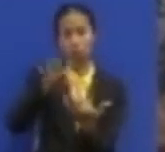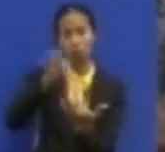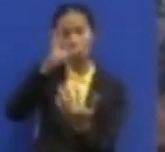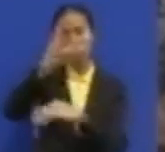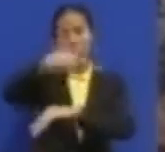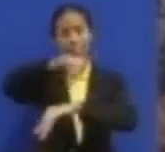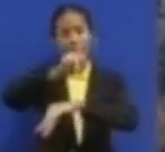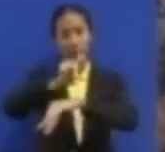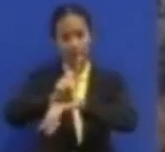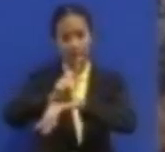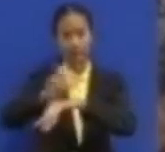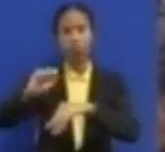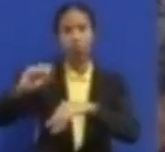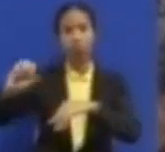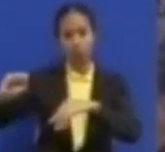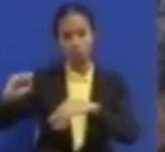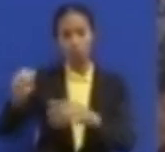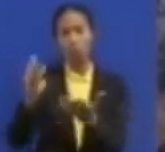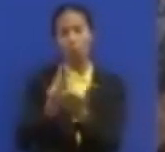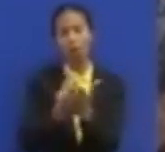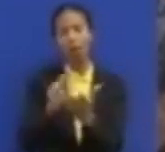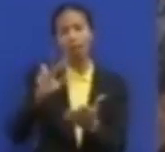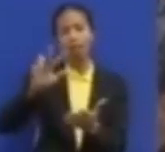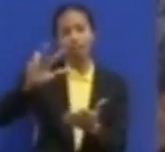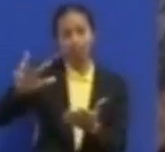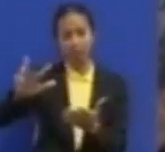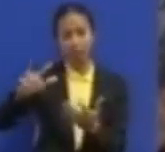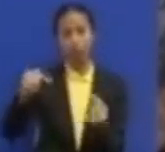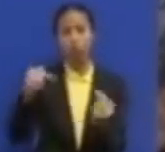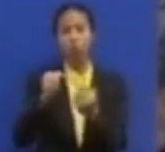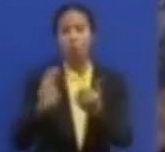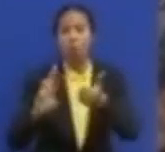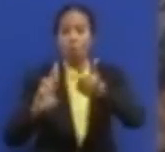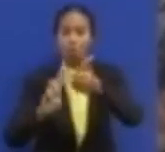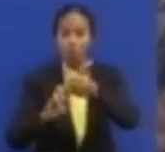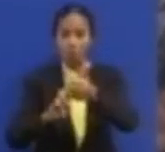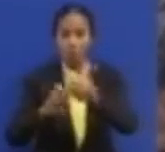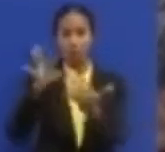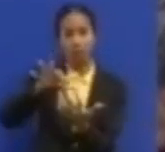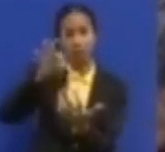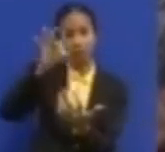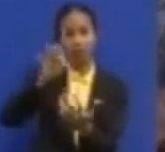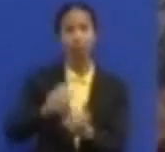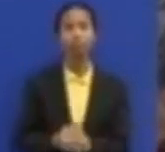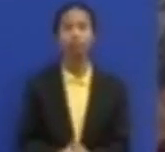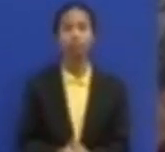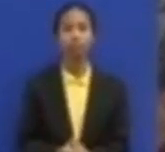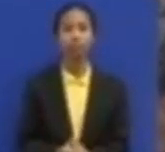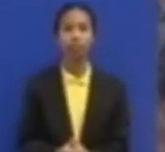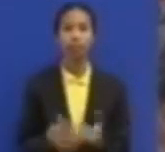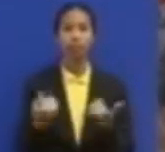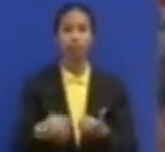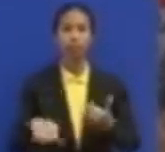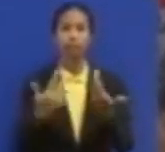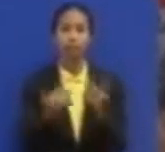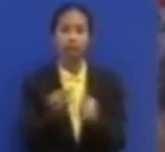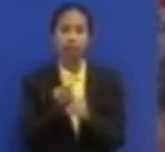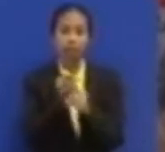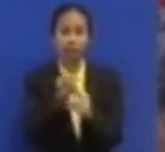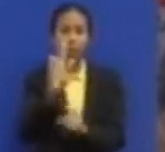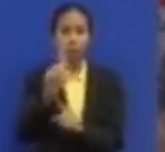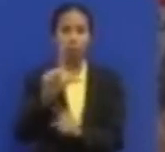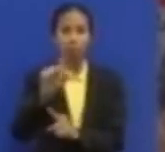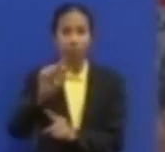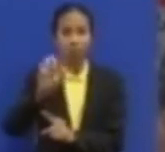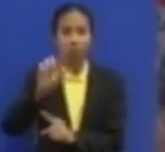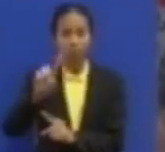รและวาระที่3เป็นการเลือกรองประธานสภาผู้แทนราษฎรตามข้อบังคับข้อ21การประชุ